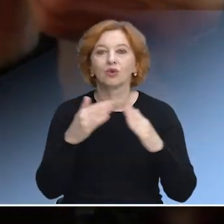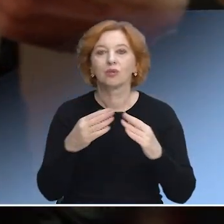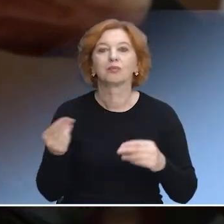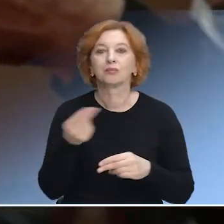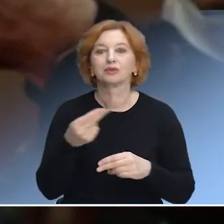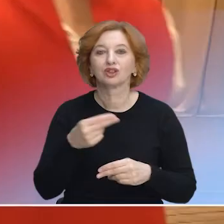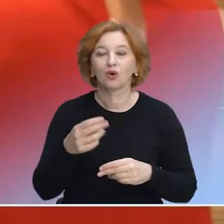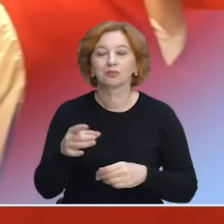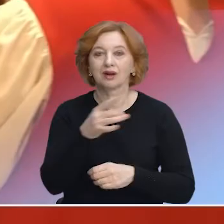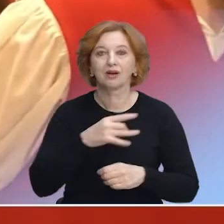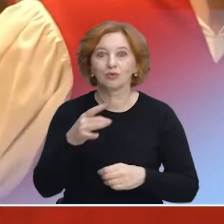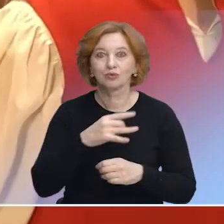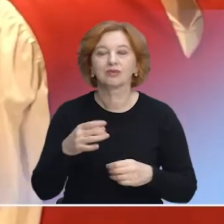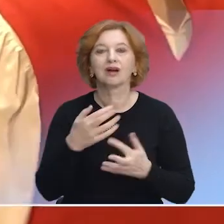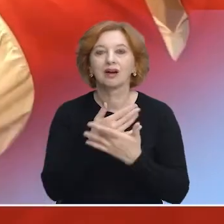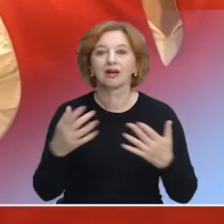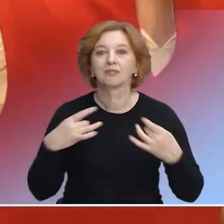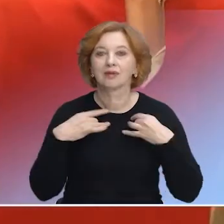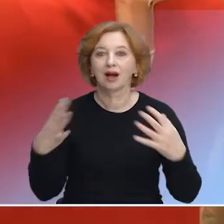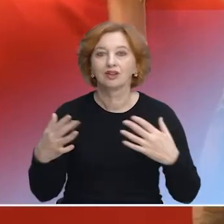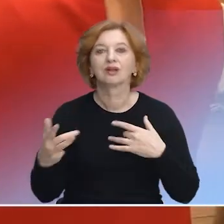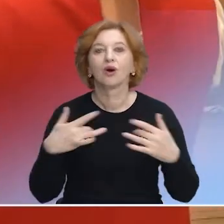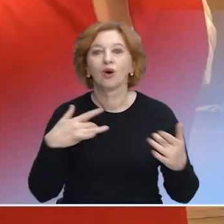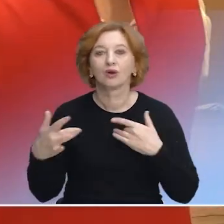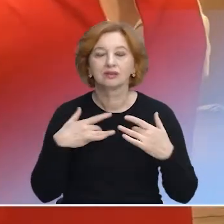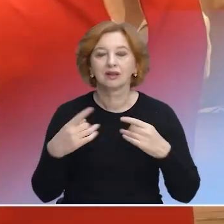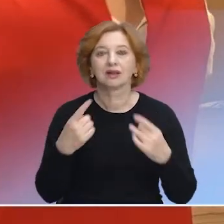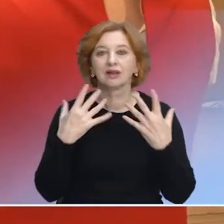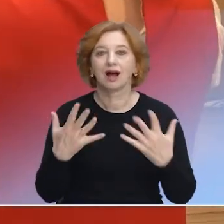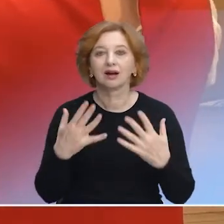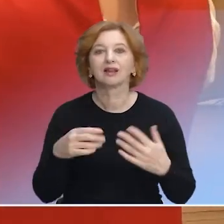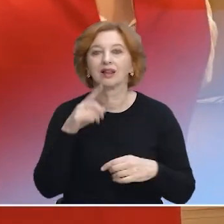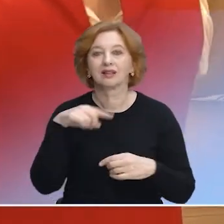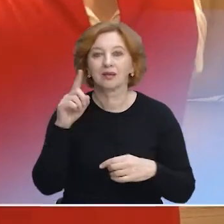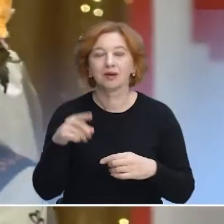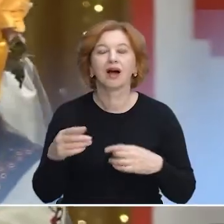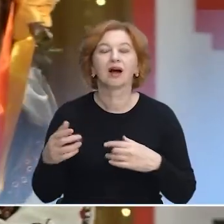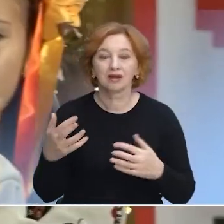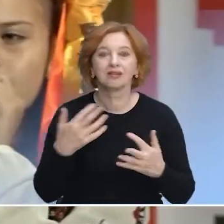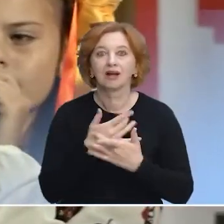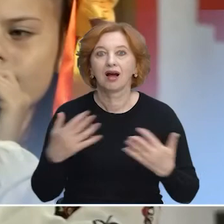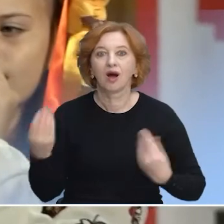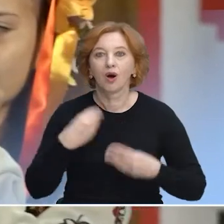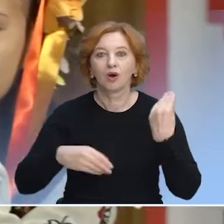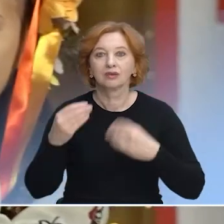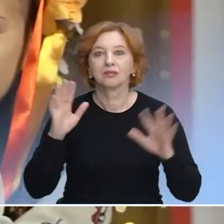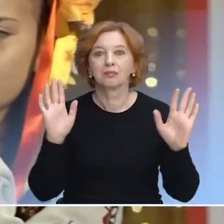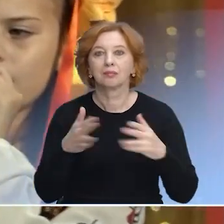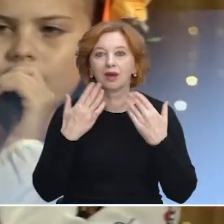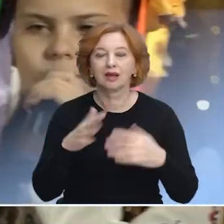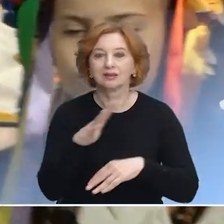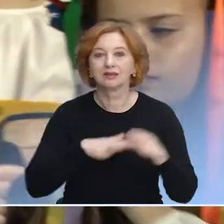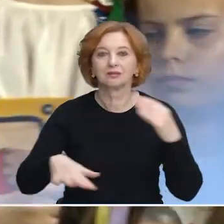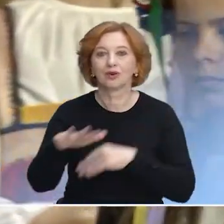района приготовили для всех праздничные видеоконцерты. Яркие номера, национальные костюмы, песни танцев и народов, проживающих